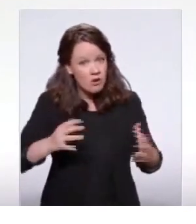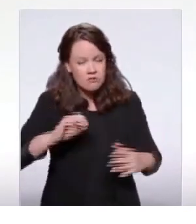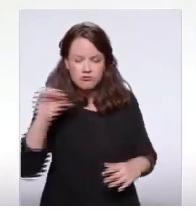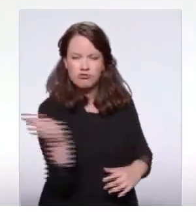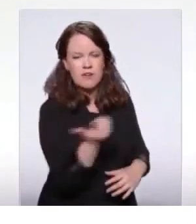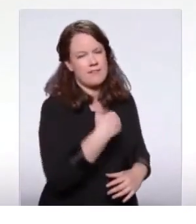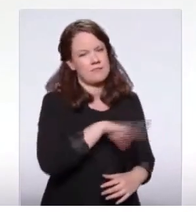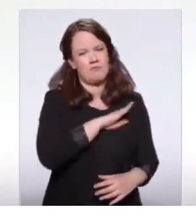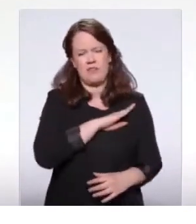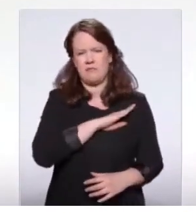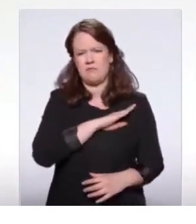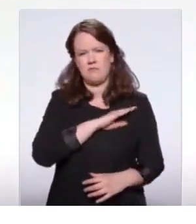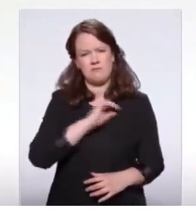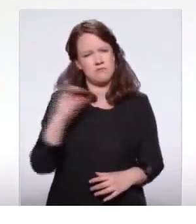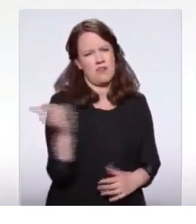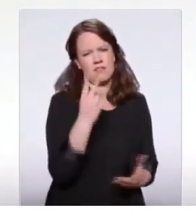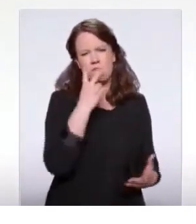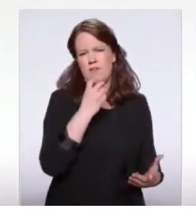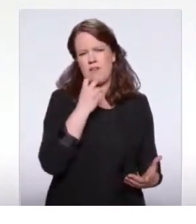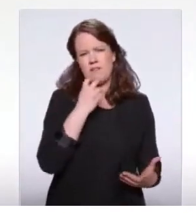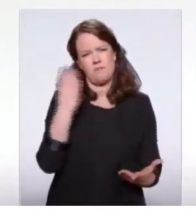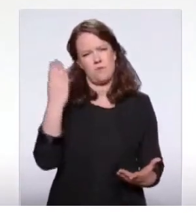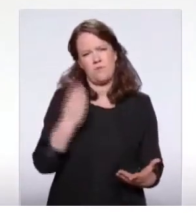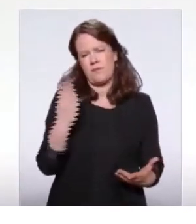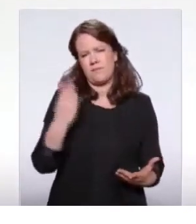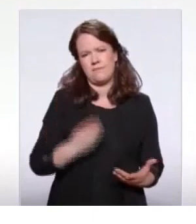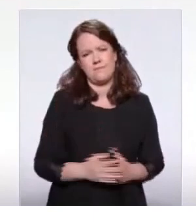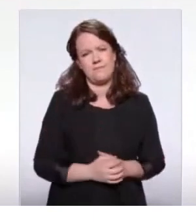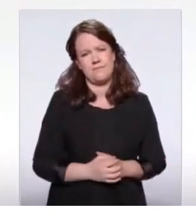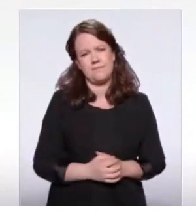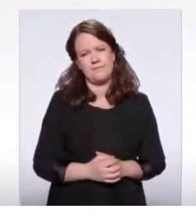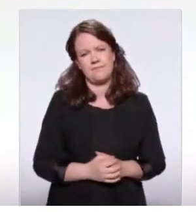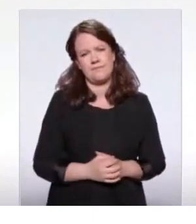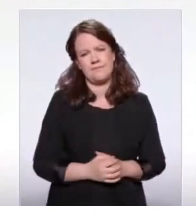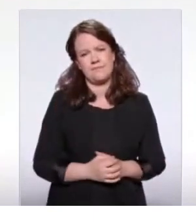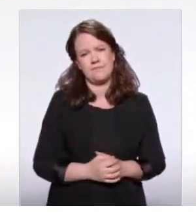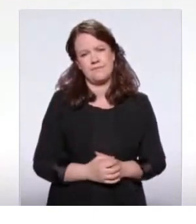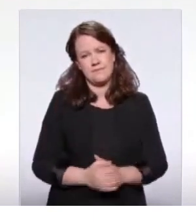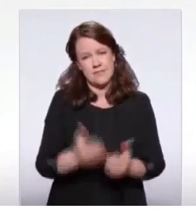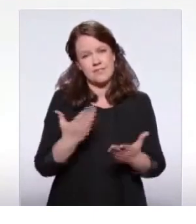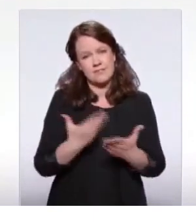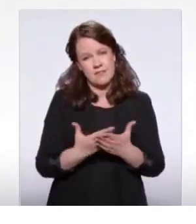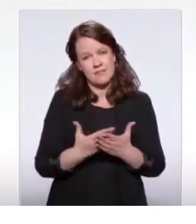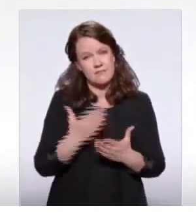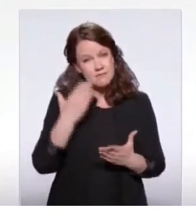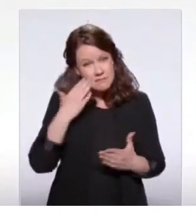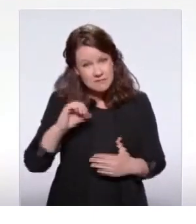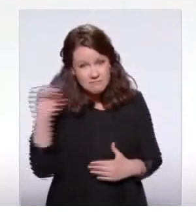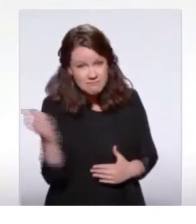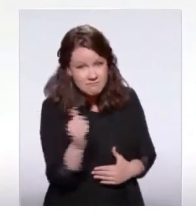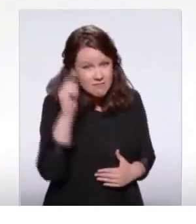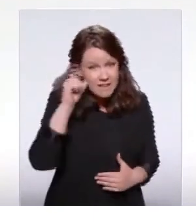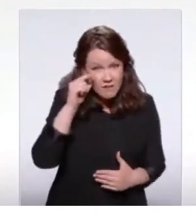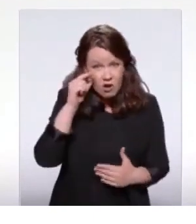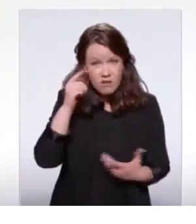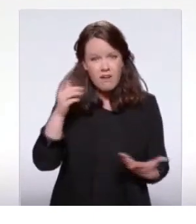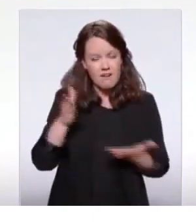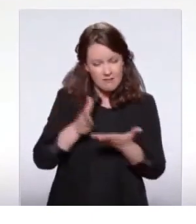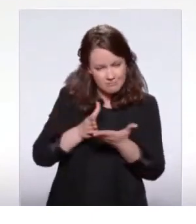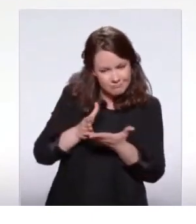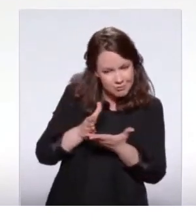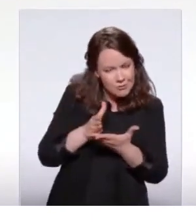notre esprit de responsabilité. C'est ainsi que nous pourrons rebâtir ce chemin